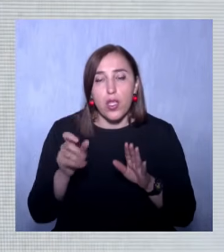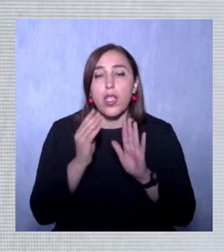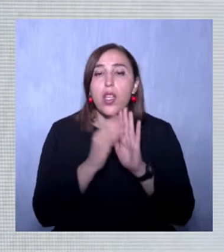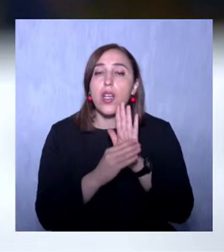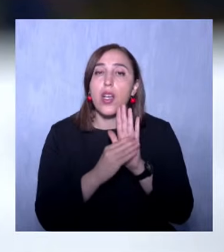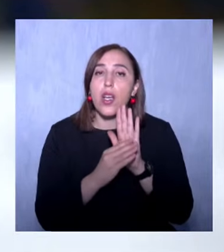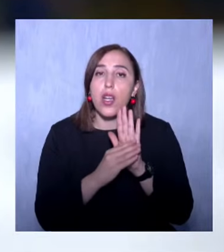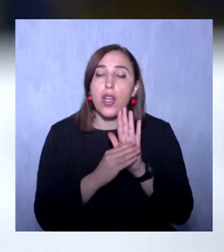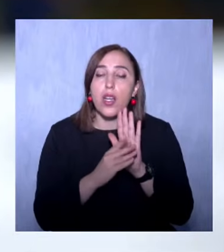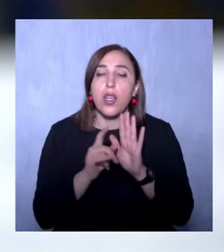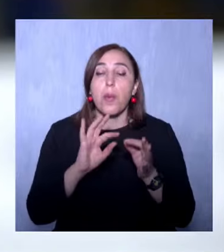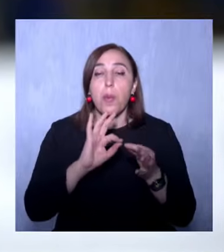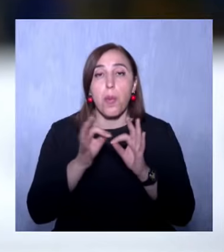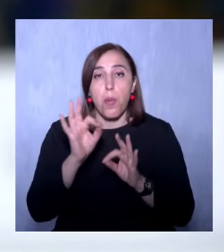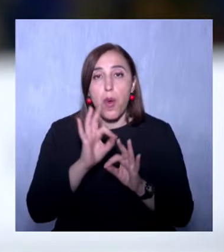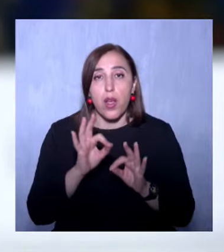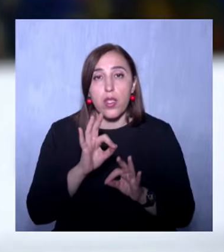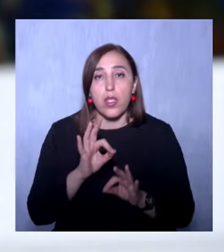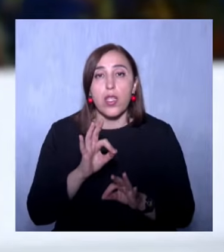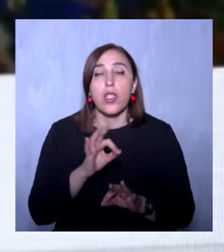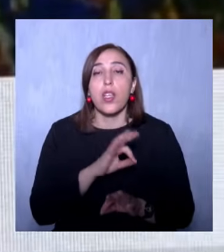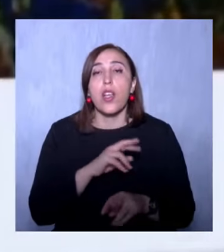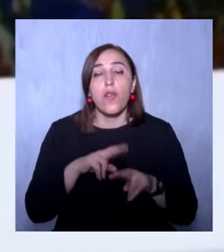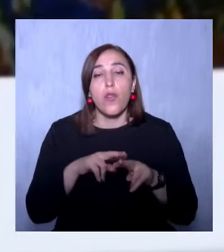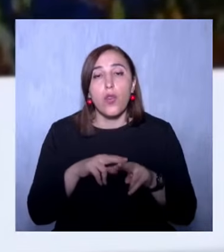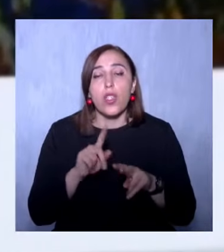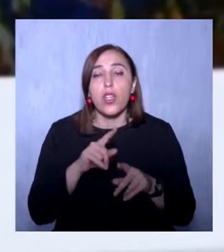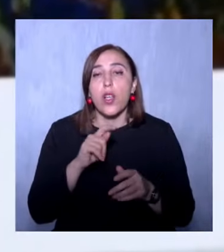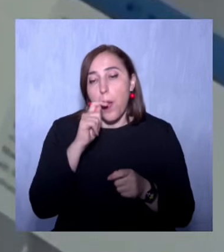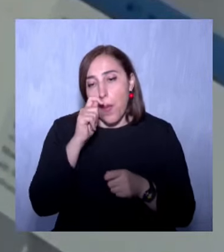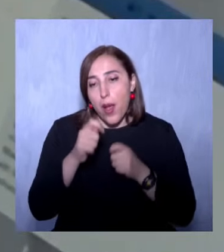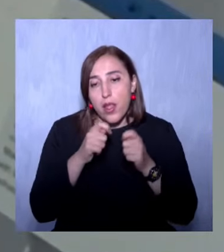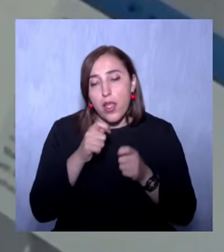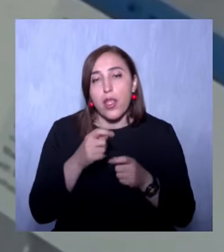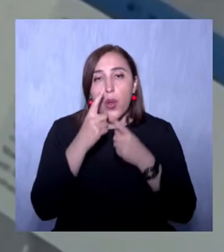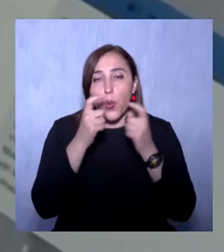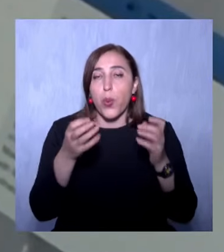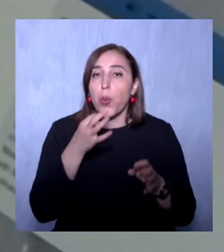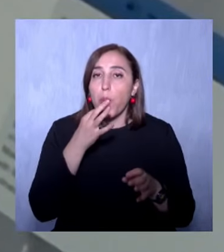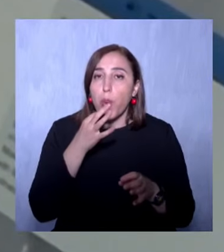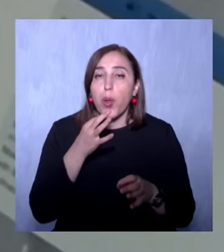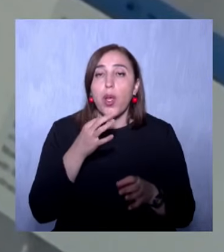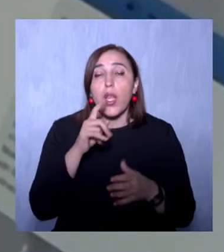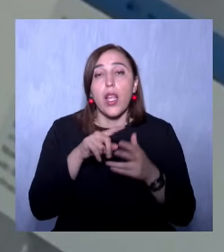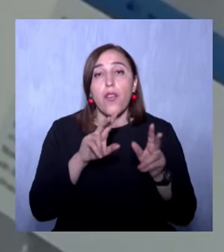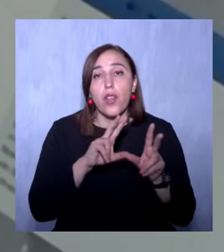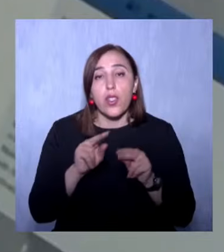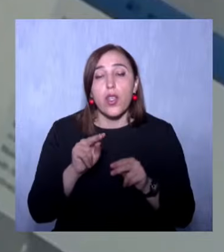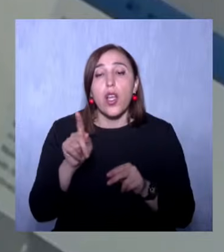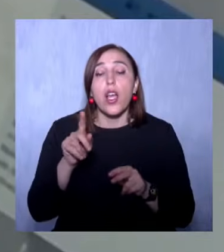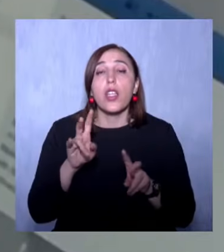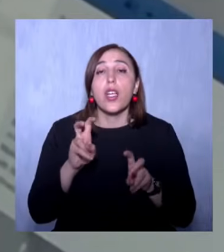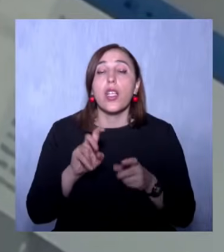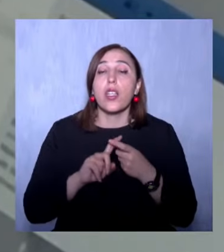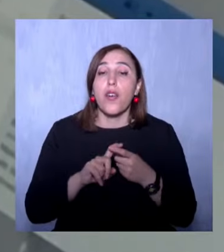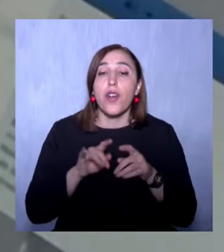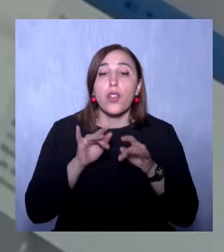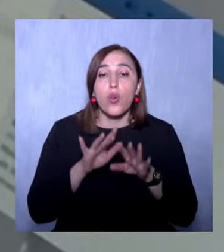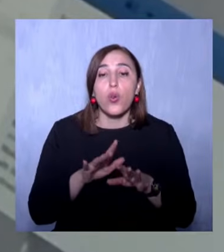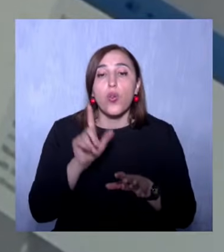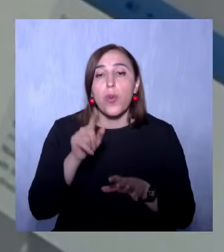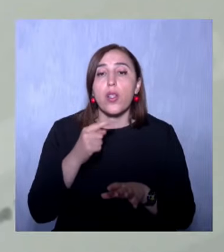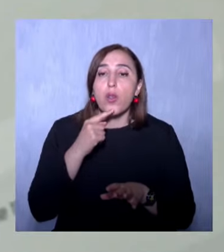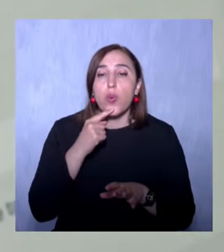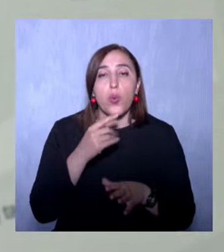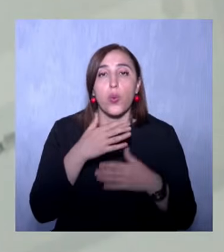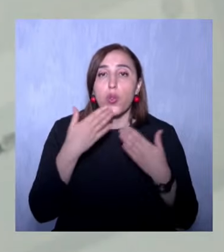գրառման բովանդակության մասին իրավապահները մանրամասներ չեն հայտնում։ Մինչ այս պահը վստահեցնում են գործով կասկածյալ չկա։ Միջազգային